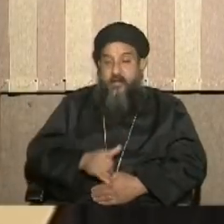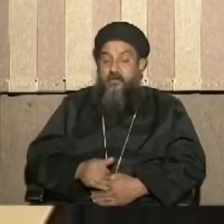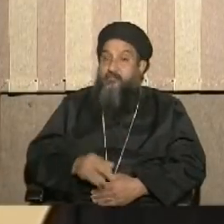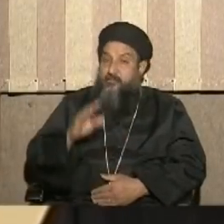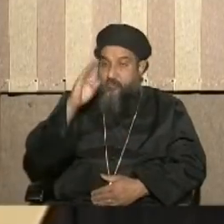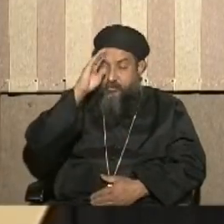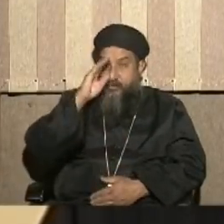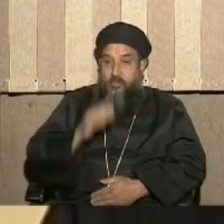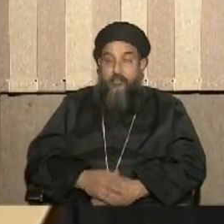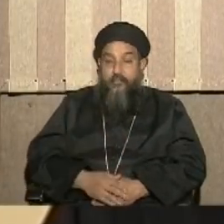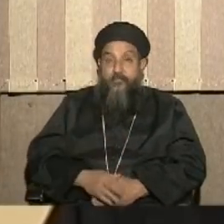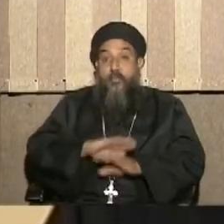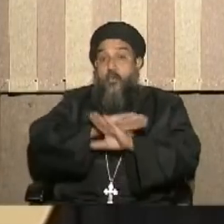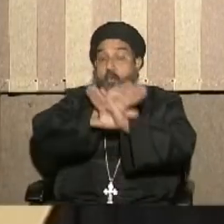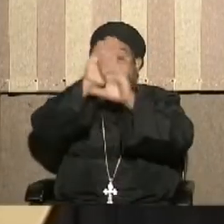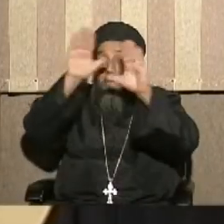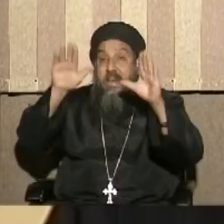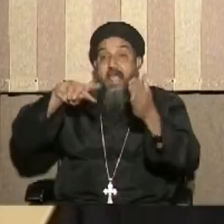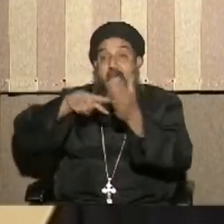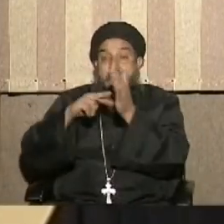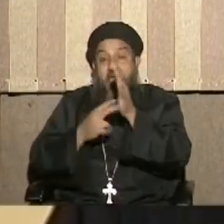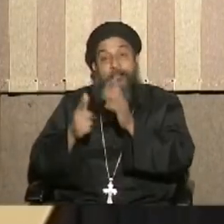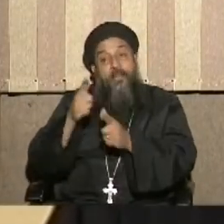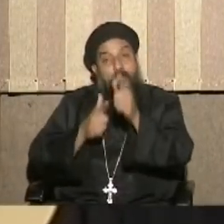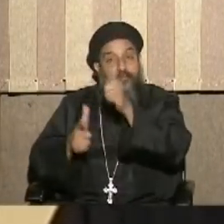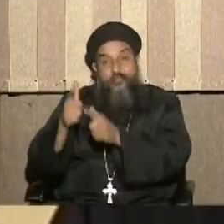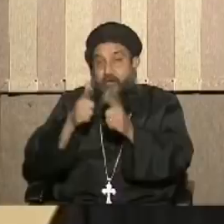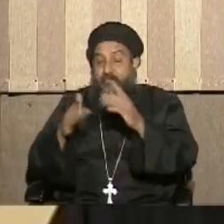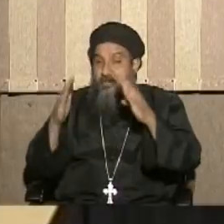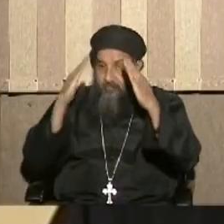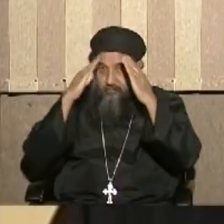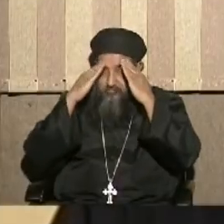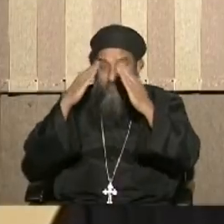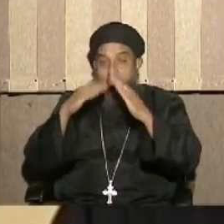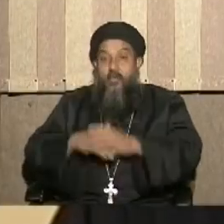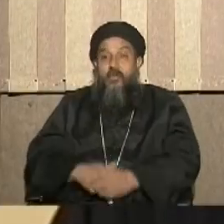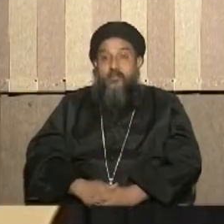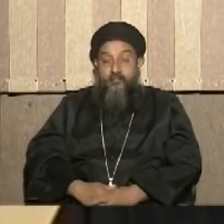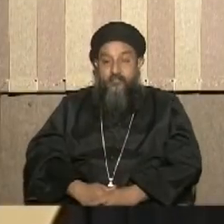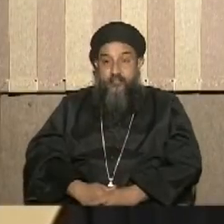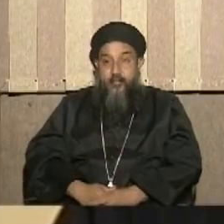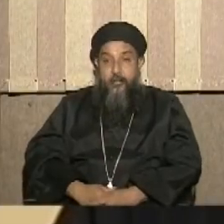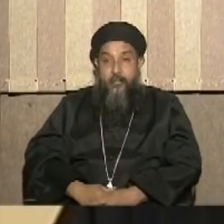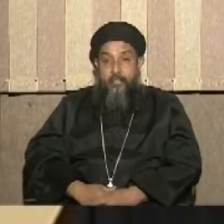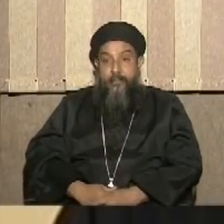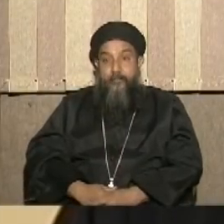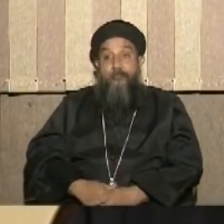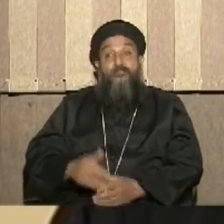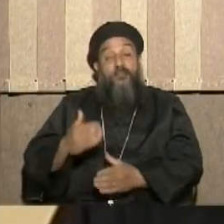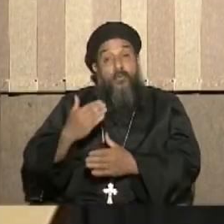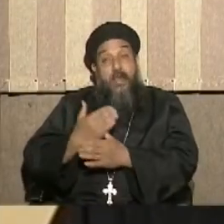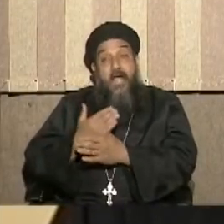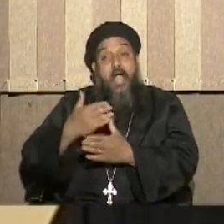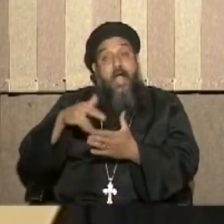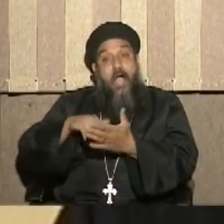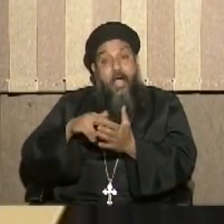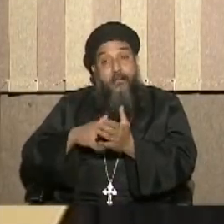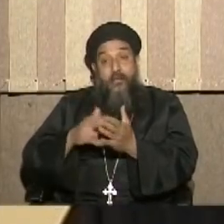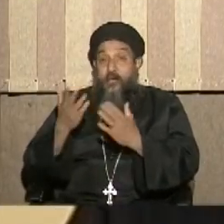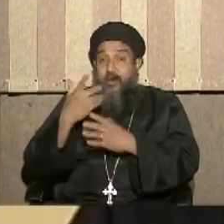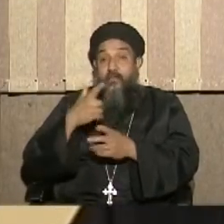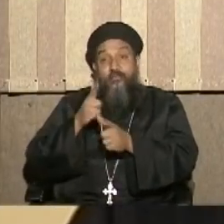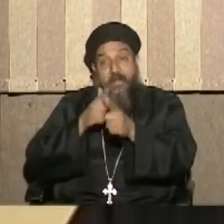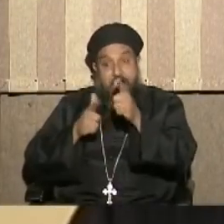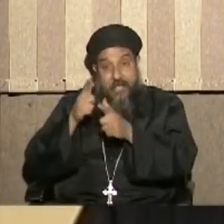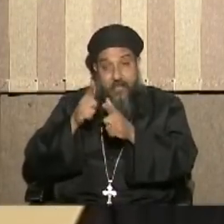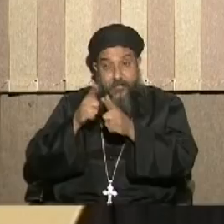نشكر كذلك أيضا كل الممثلين والعاملين الذين سوف يقومون بالعمل في هذا الفيلم والذين يعملون أيضا